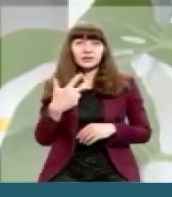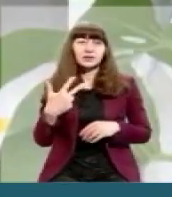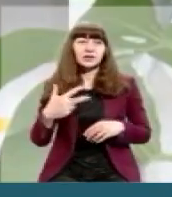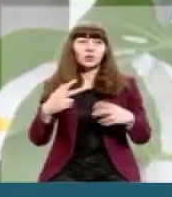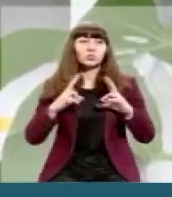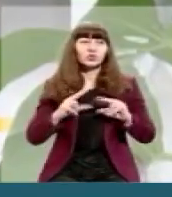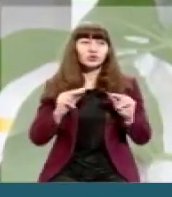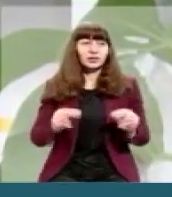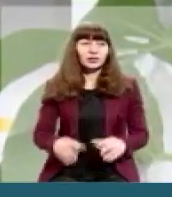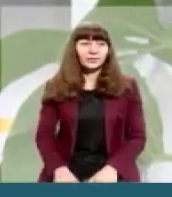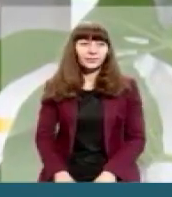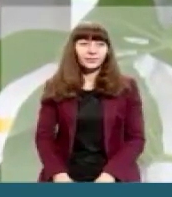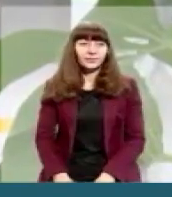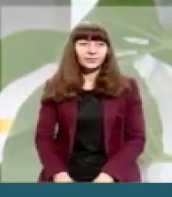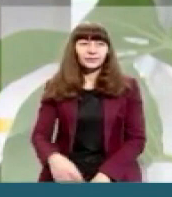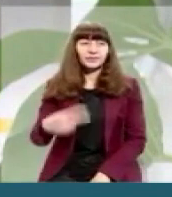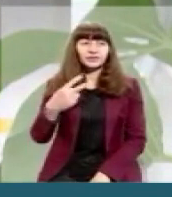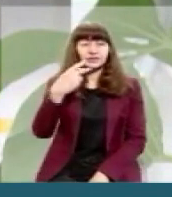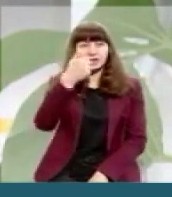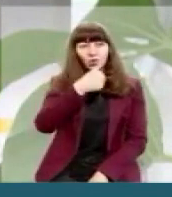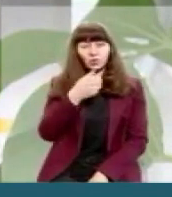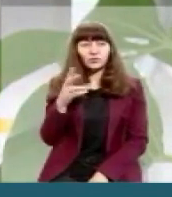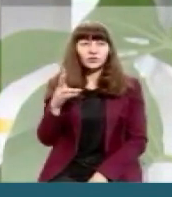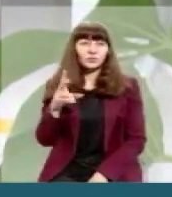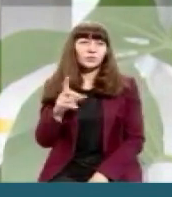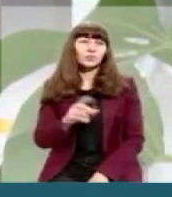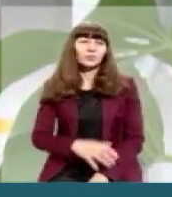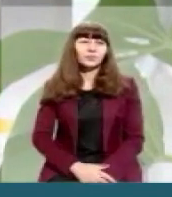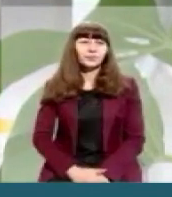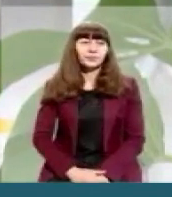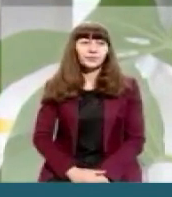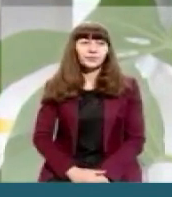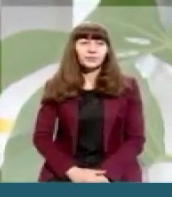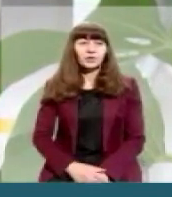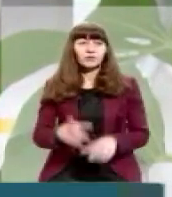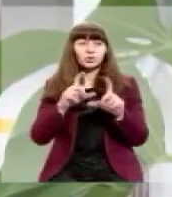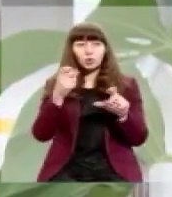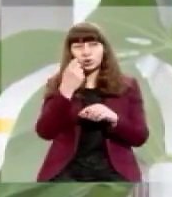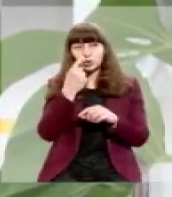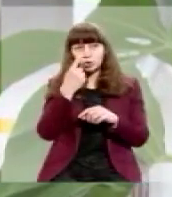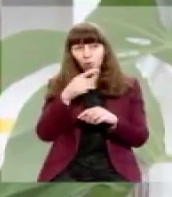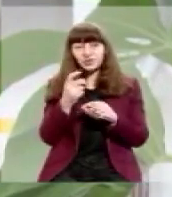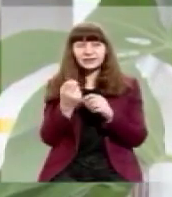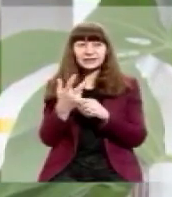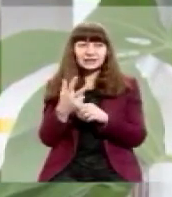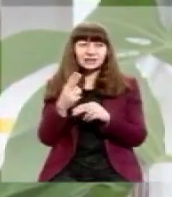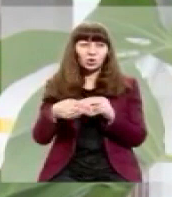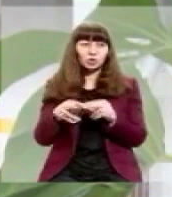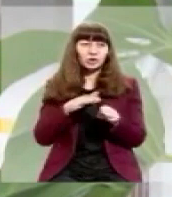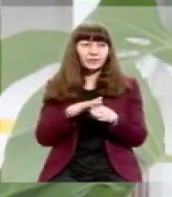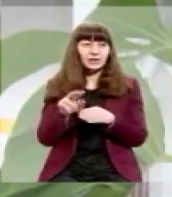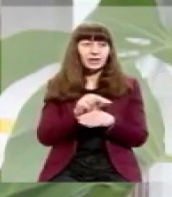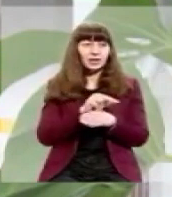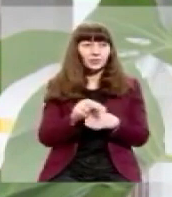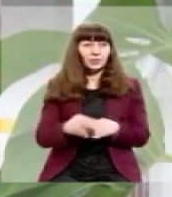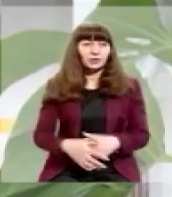В ноябре месяце 2022 года в нашей школе, в школе номер 13, закончился капитальный ремонт. После капитального